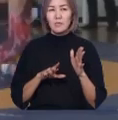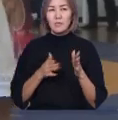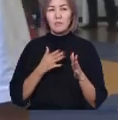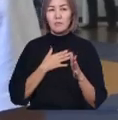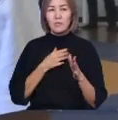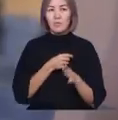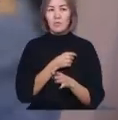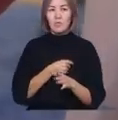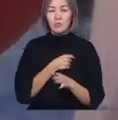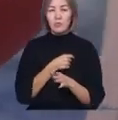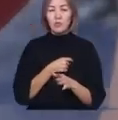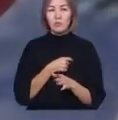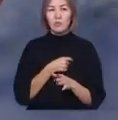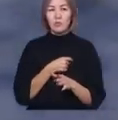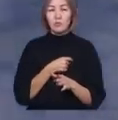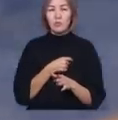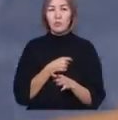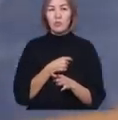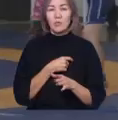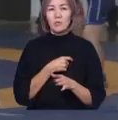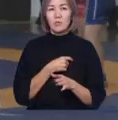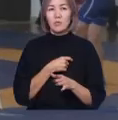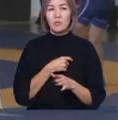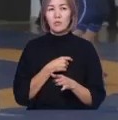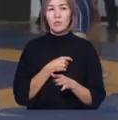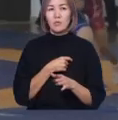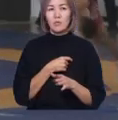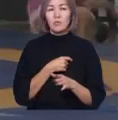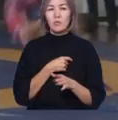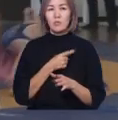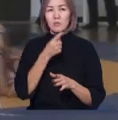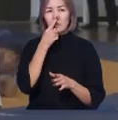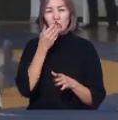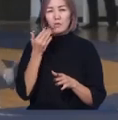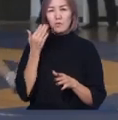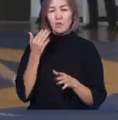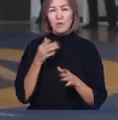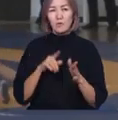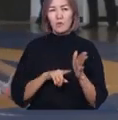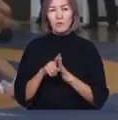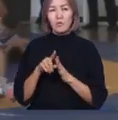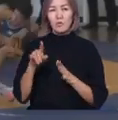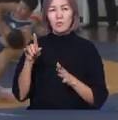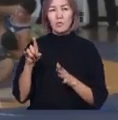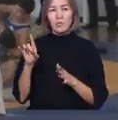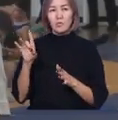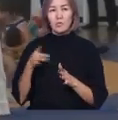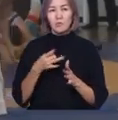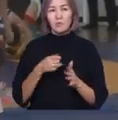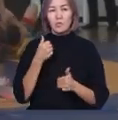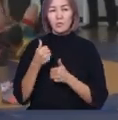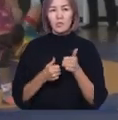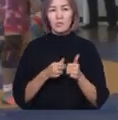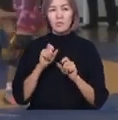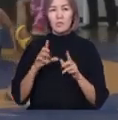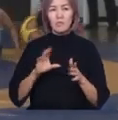Менің жаттықтырушым Мейрамбек Тастай ағай. Қонаев қаласында өткен чемпионат Қазақстан